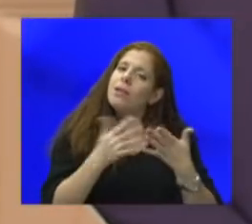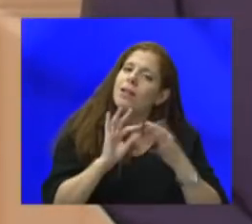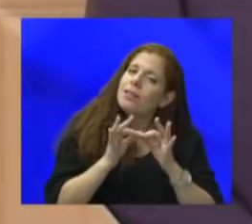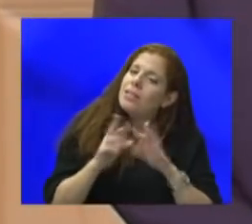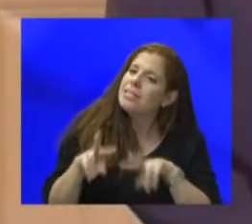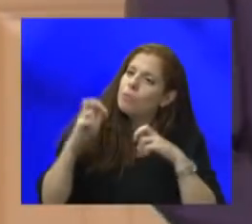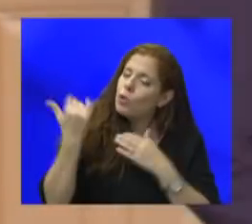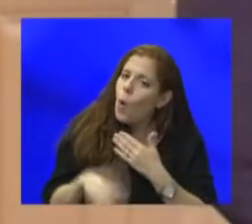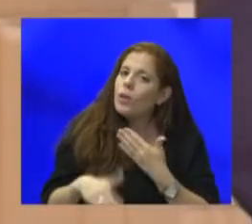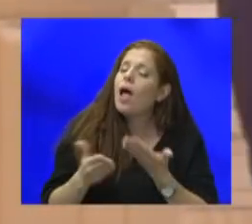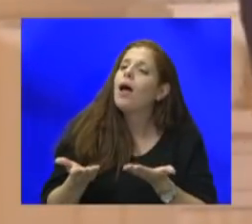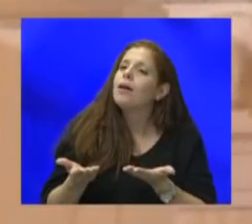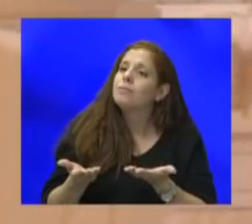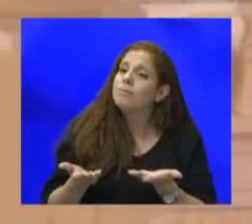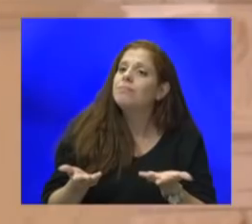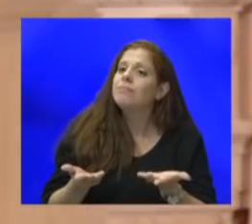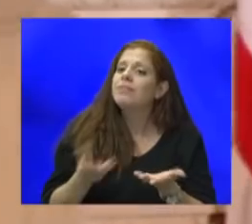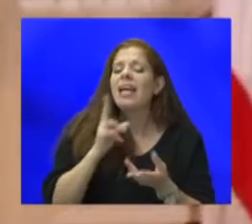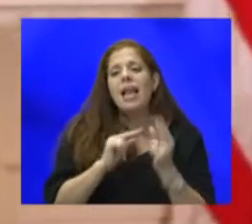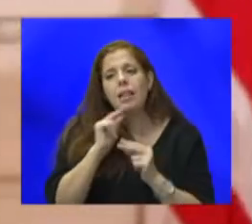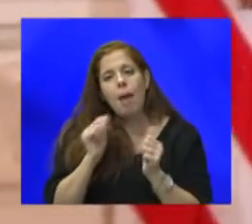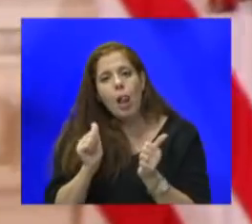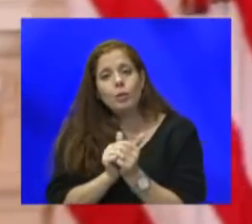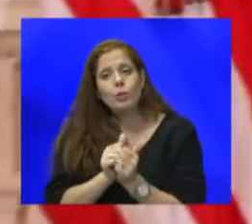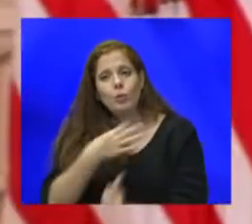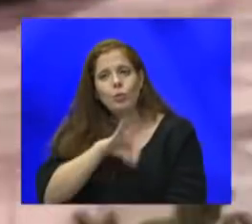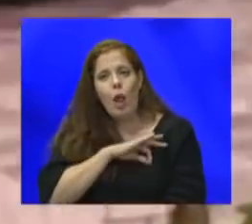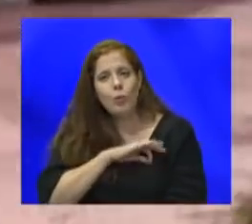to talk about our bromance.